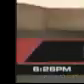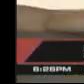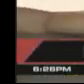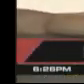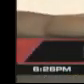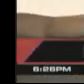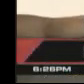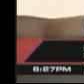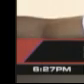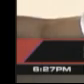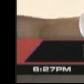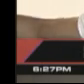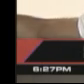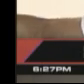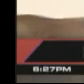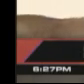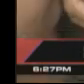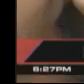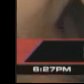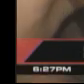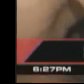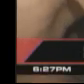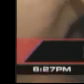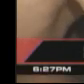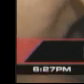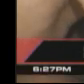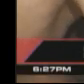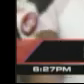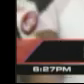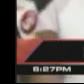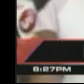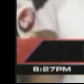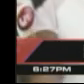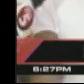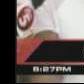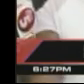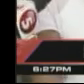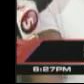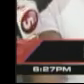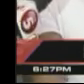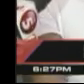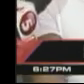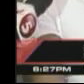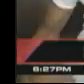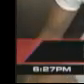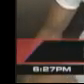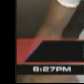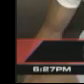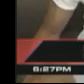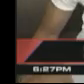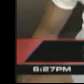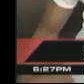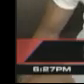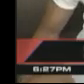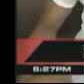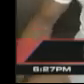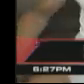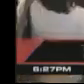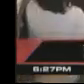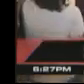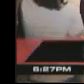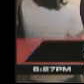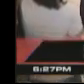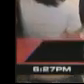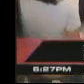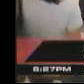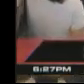Woman. Ang prestihiyosong Guillermo Mendoza Memorial Scholarship Foundation ang kumilala sa kanyang accomplishment. Very memorable daw ito dahil itong